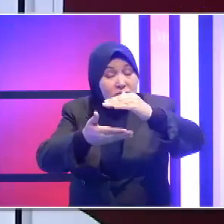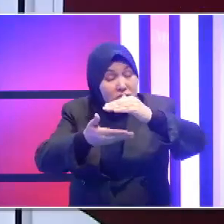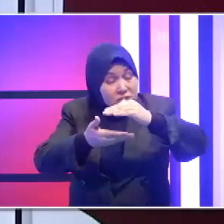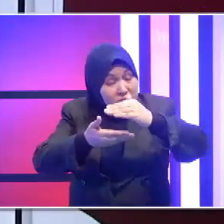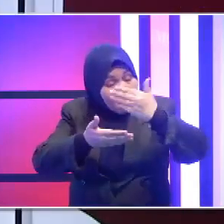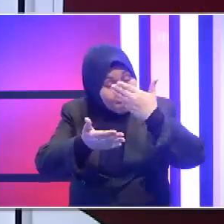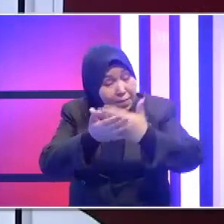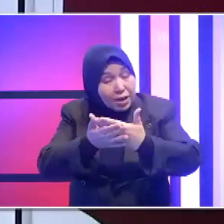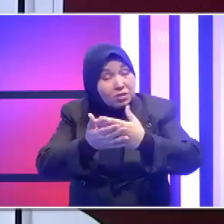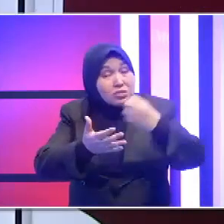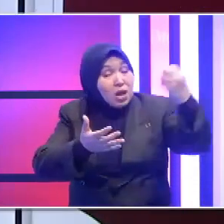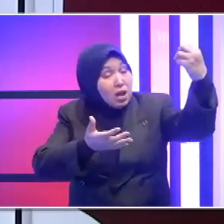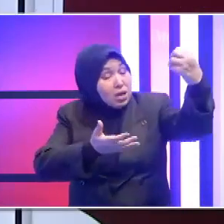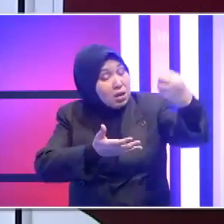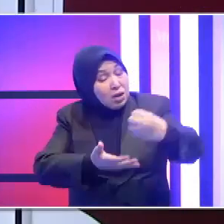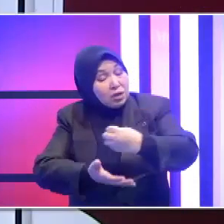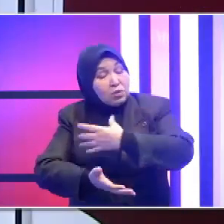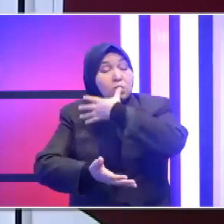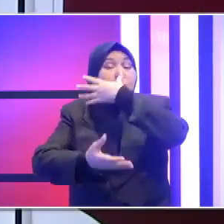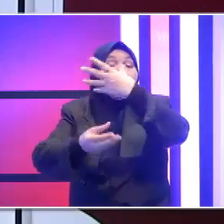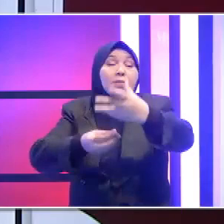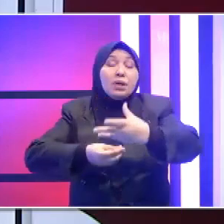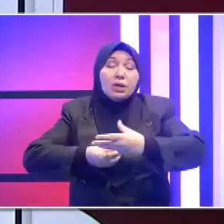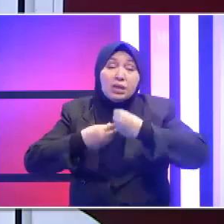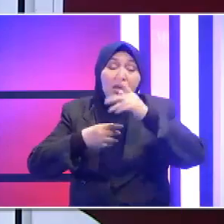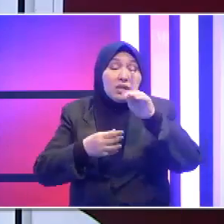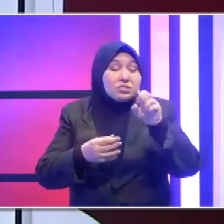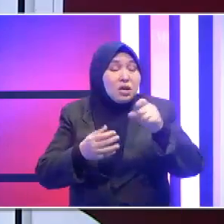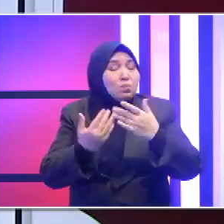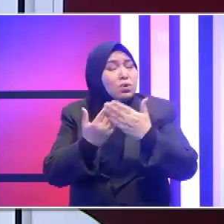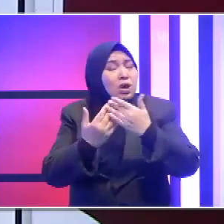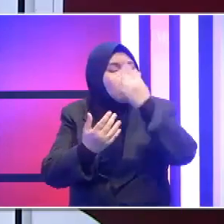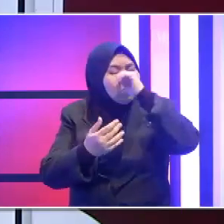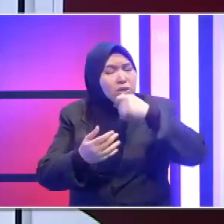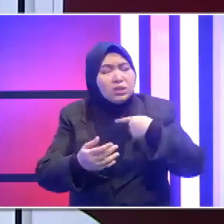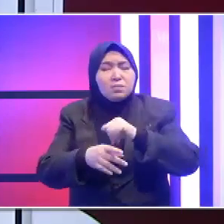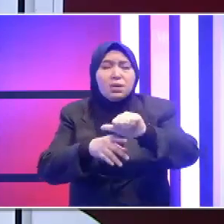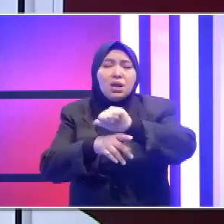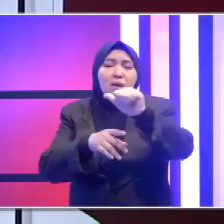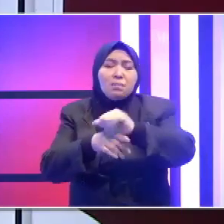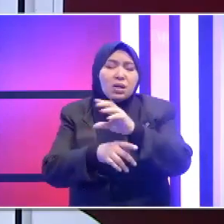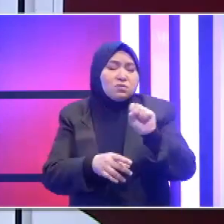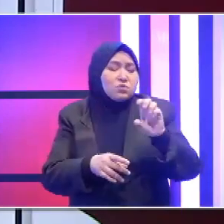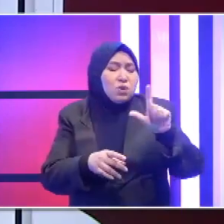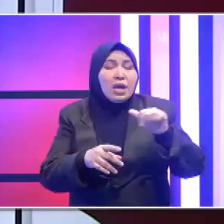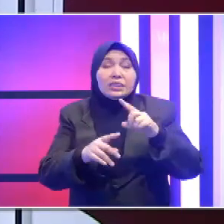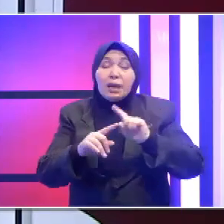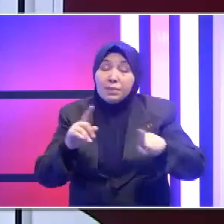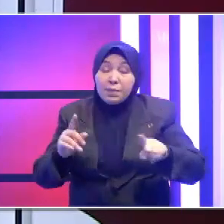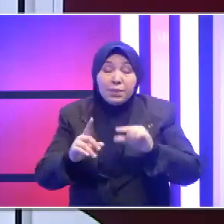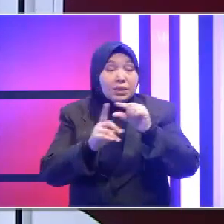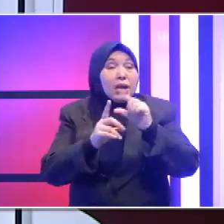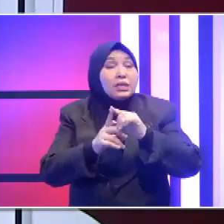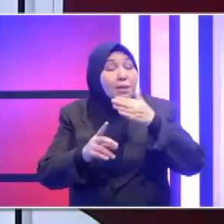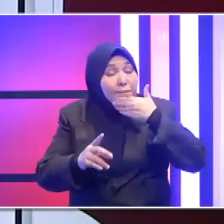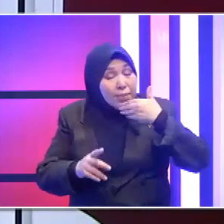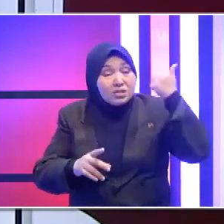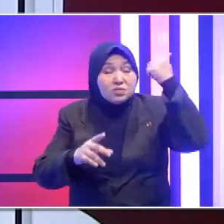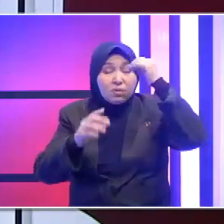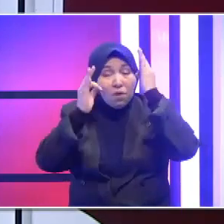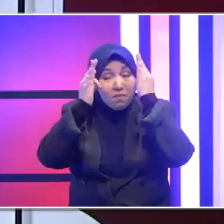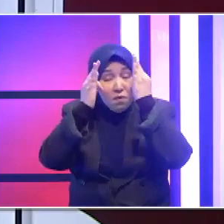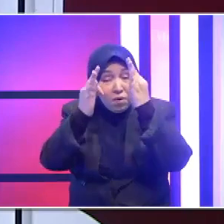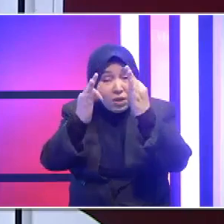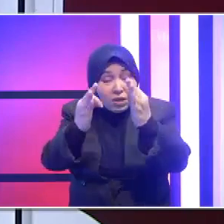memberi kesan sehingga kita akan mudah untuk beramal beramal saleh tetapi kenyataannya menarik pada ayat 67 ini kita